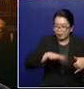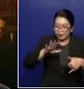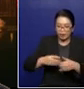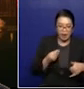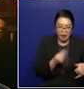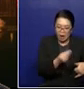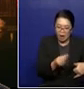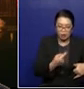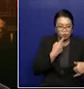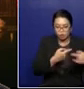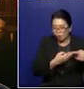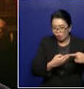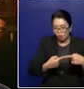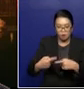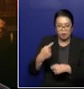าน